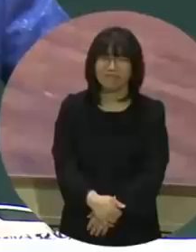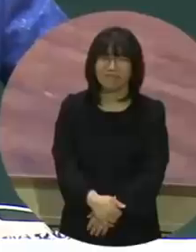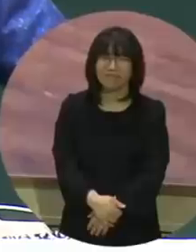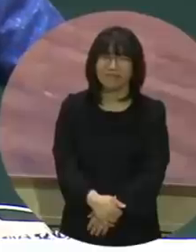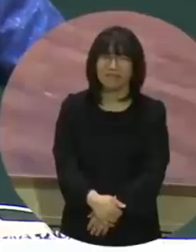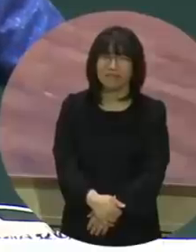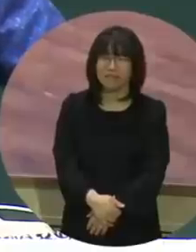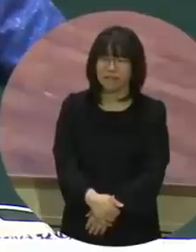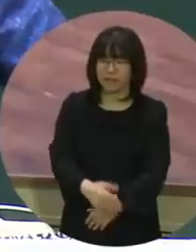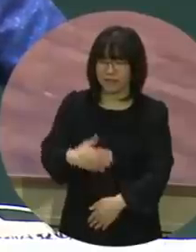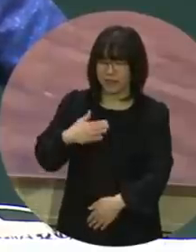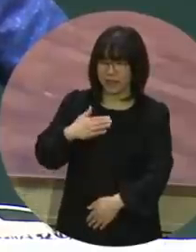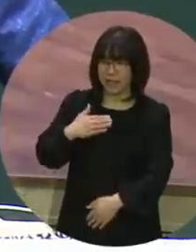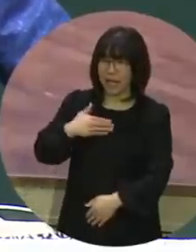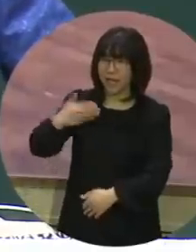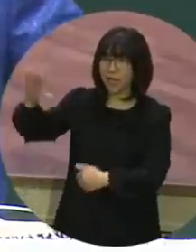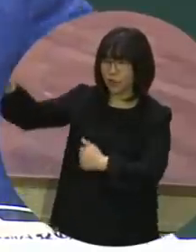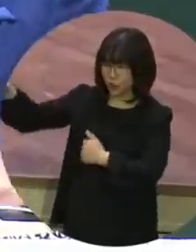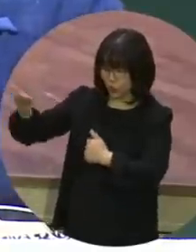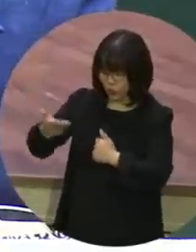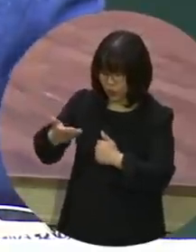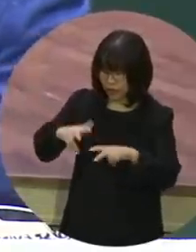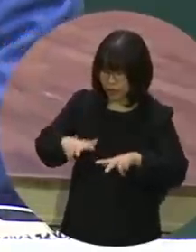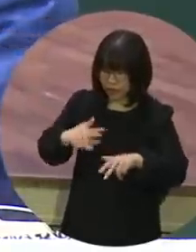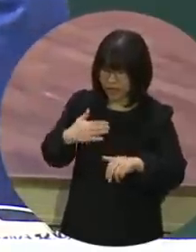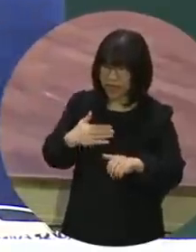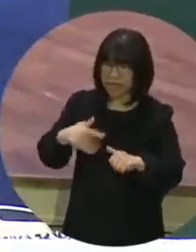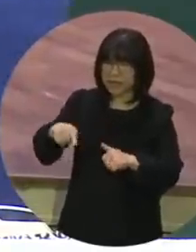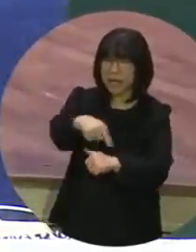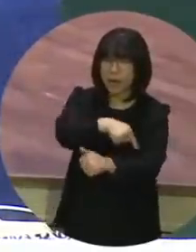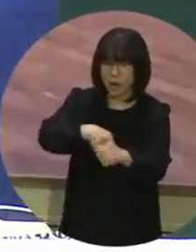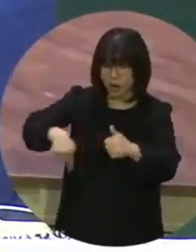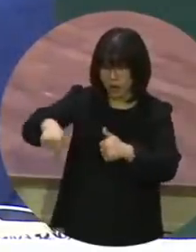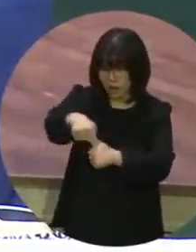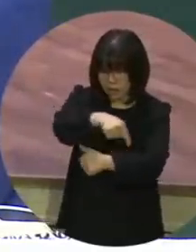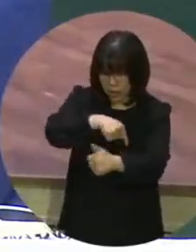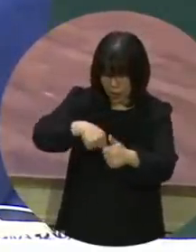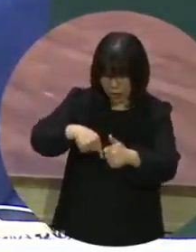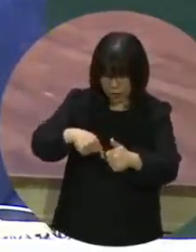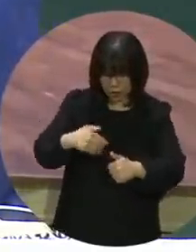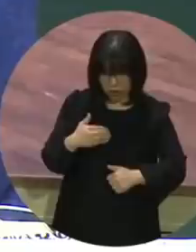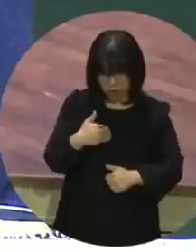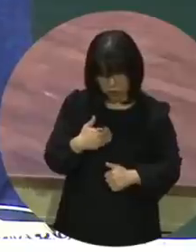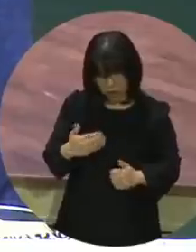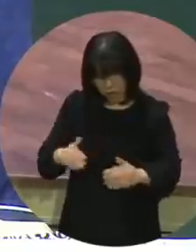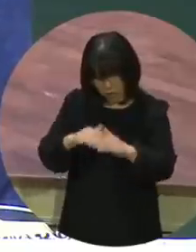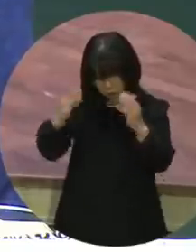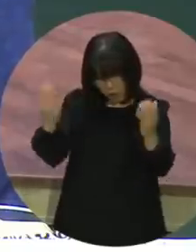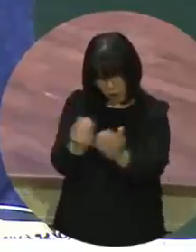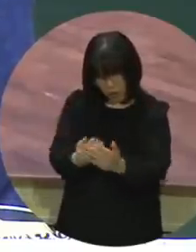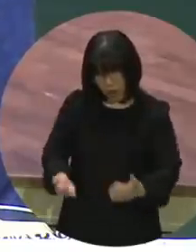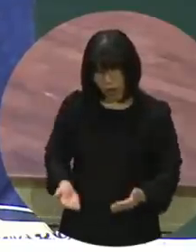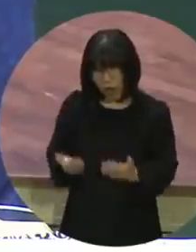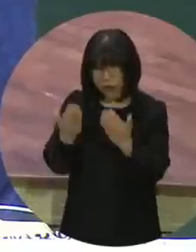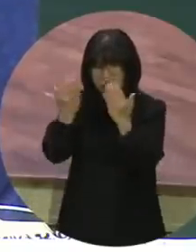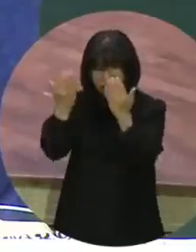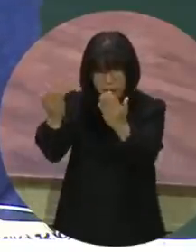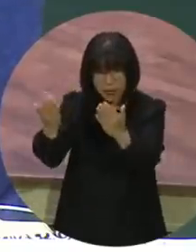자, 내게 주신 지금 상황 속에서 내가 뭐요? 절대 헌신해서, 절대 헌신.